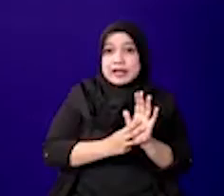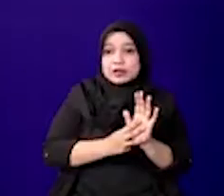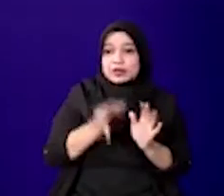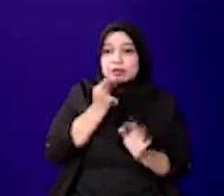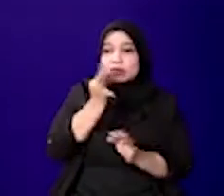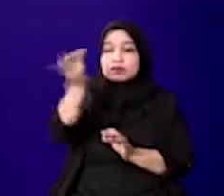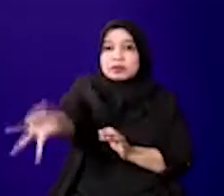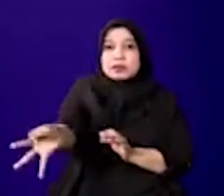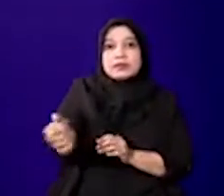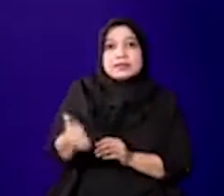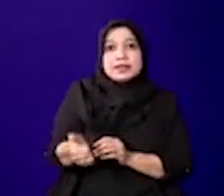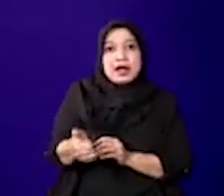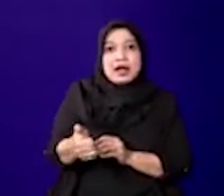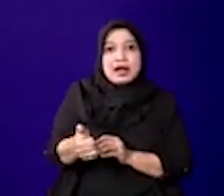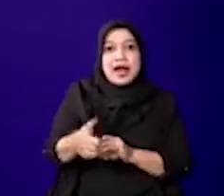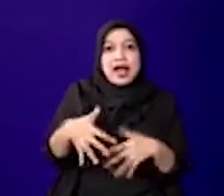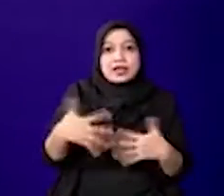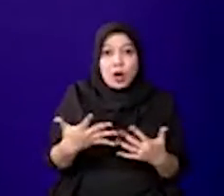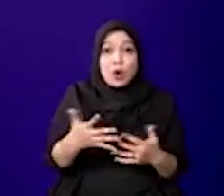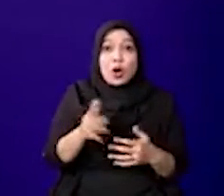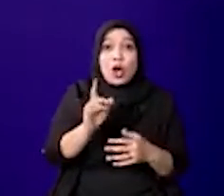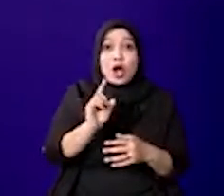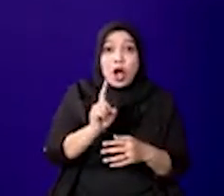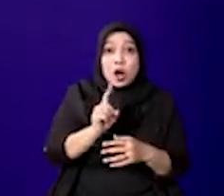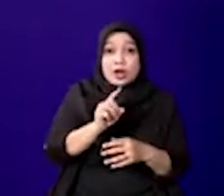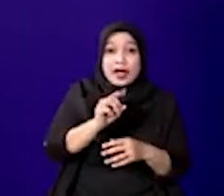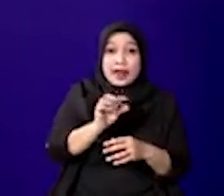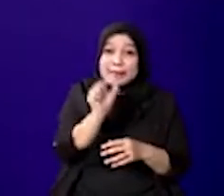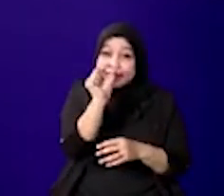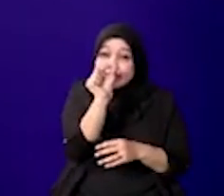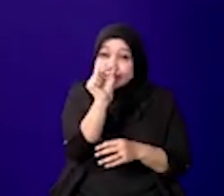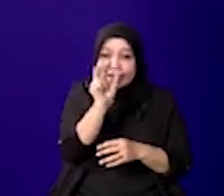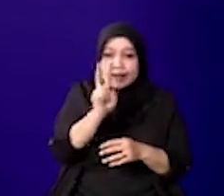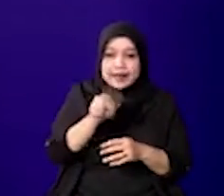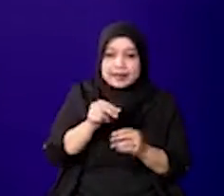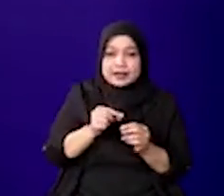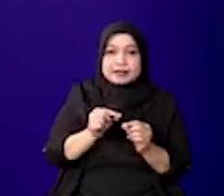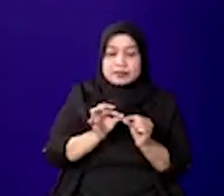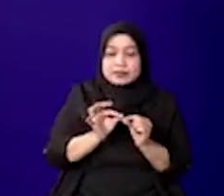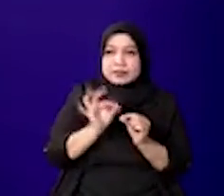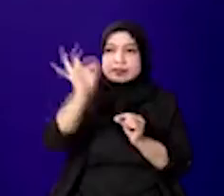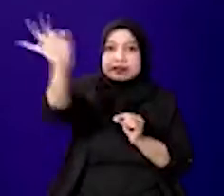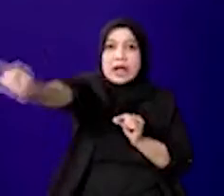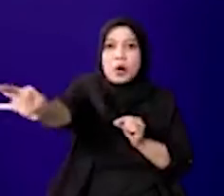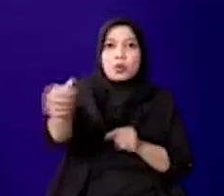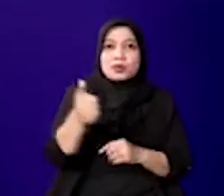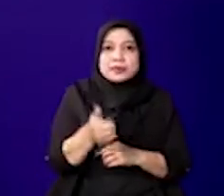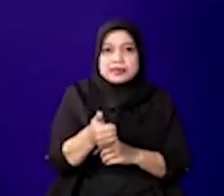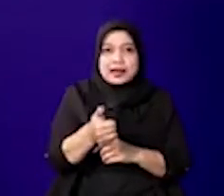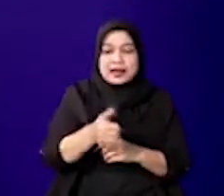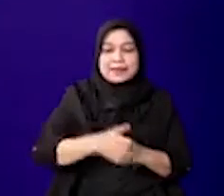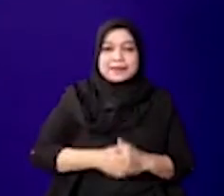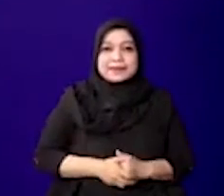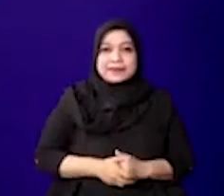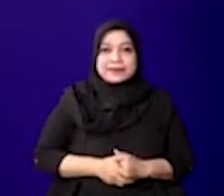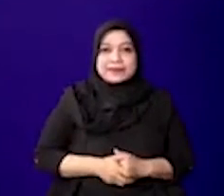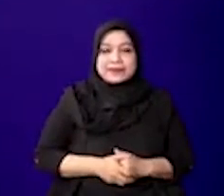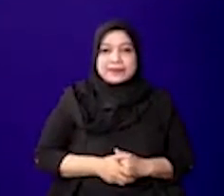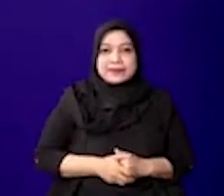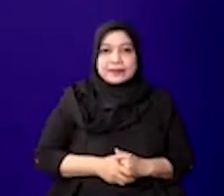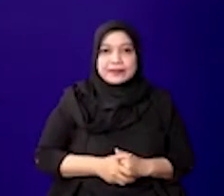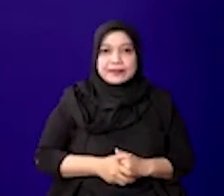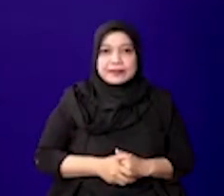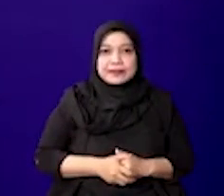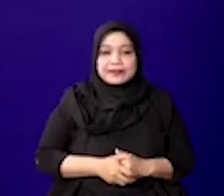mikron e bisa lebih jauh dari 1 M begitu nah kuncinya adalah kalau eh melalui doplat